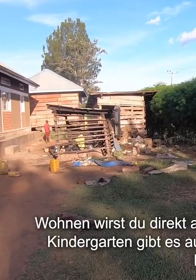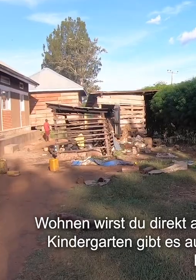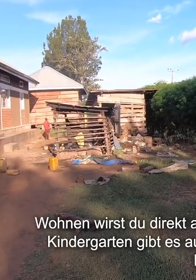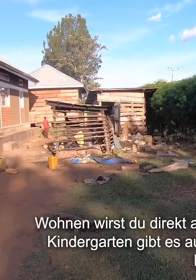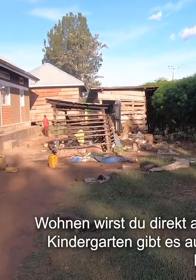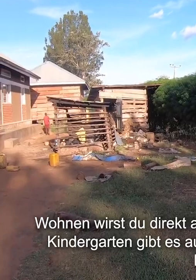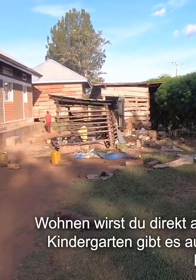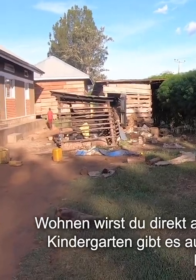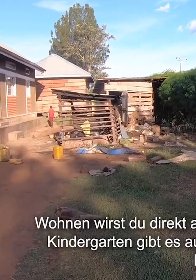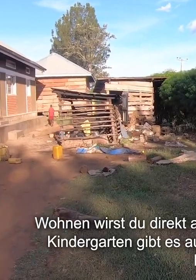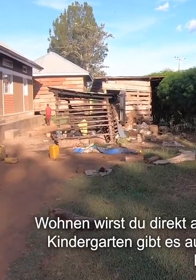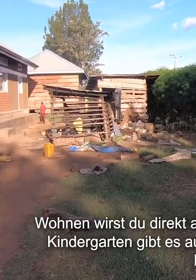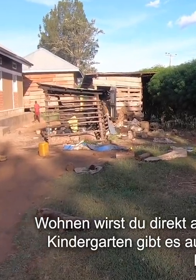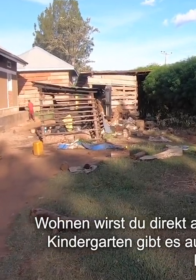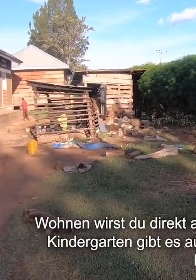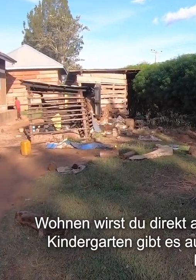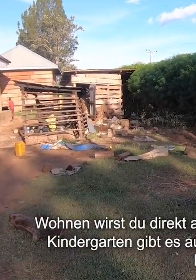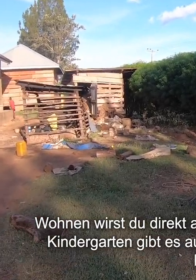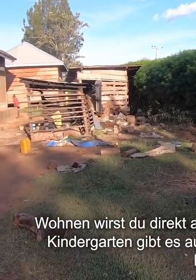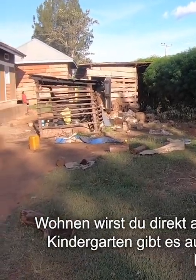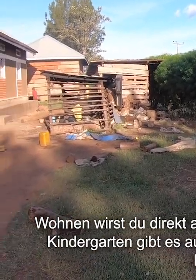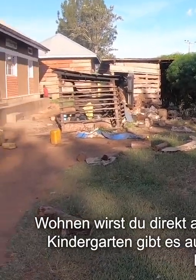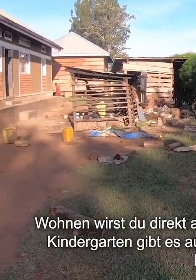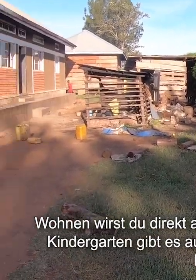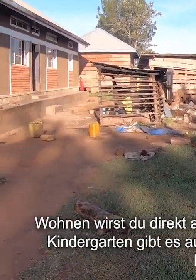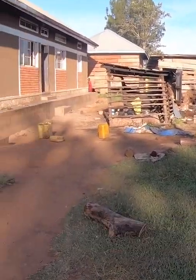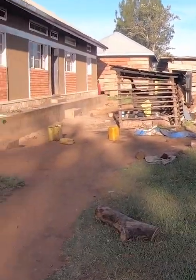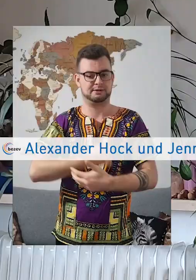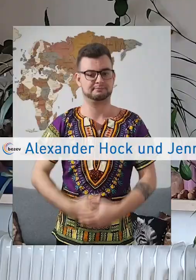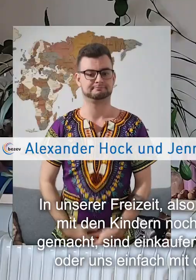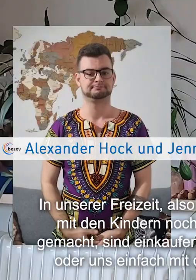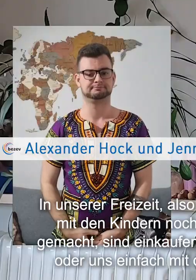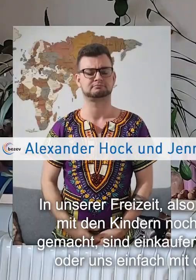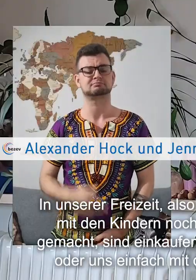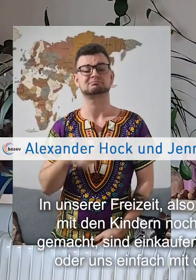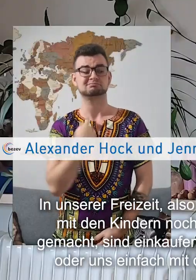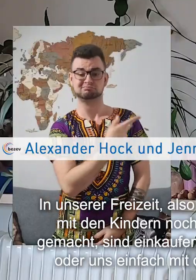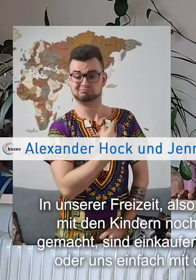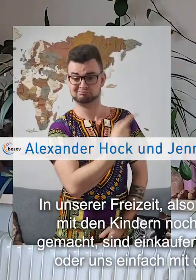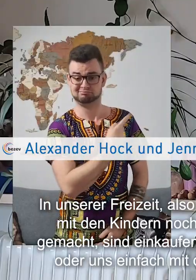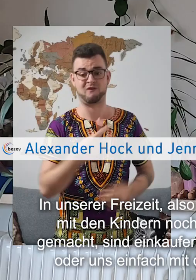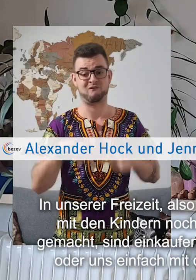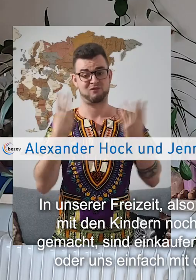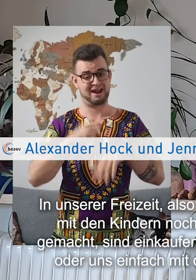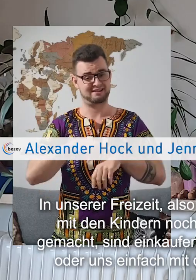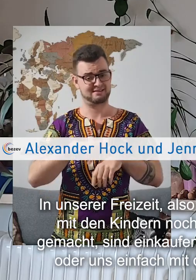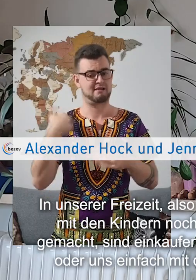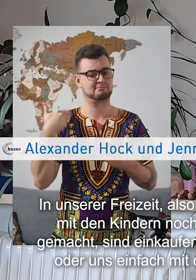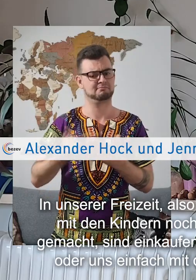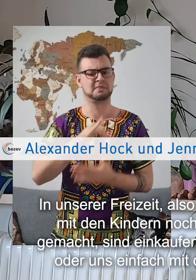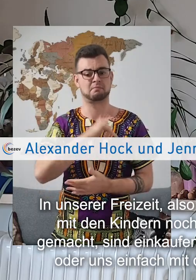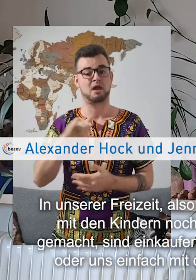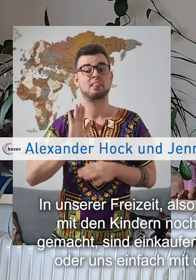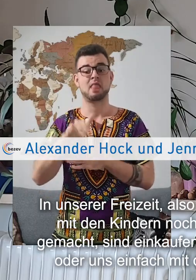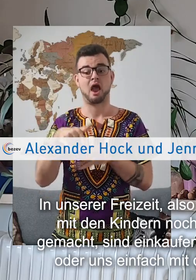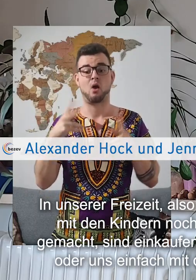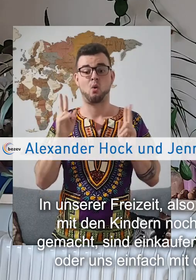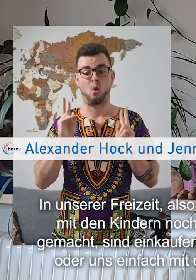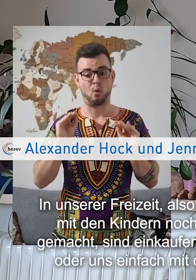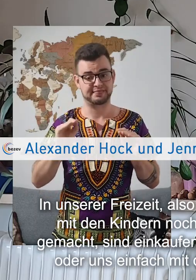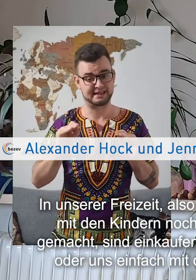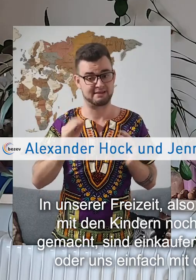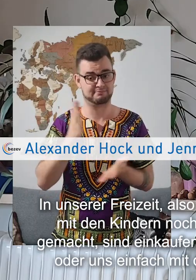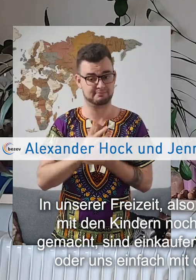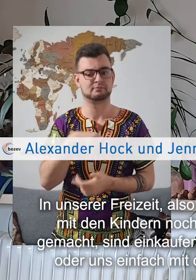Kindergarten gibt es auf der Rückseite extra einen Raum mit Bad und Küche. In unserer Freizeit, also nach dem Unterricht, haben wir uns